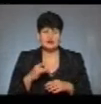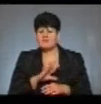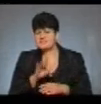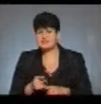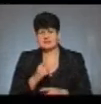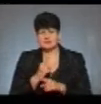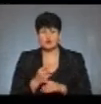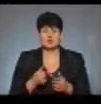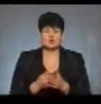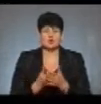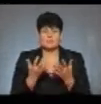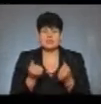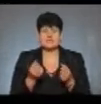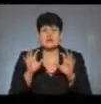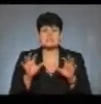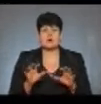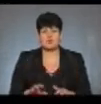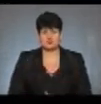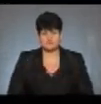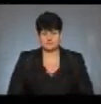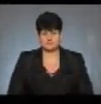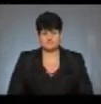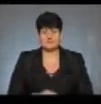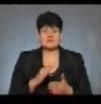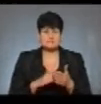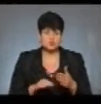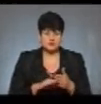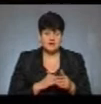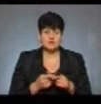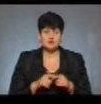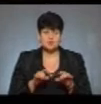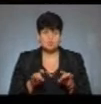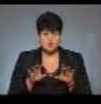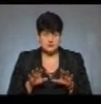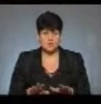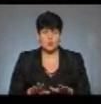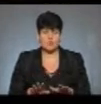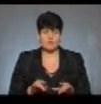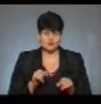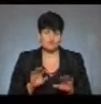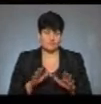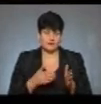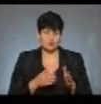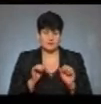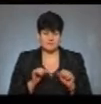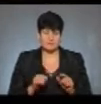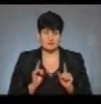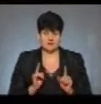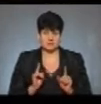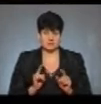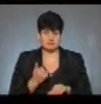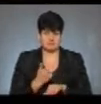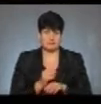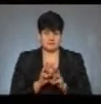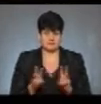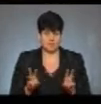заборонено до прийняття закону. Тобто скасувати цю постанову, як в цьому випадку, міг лише прем'єр,